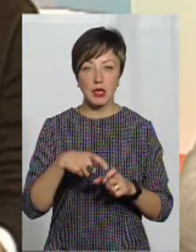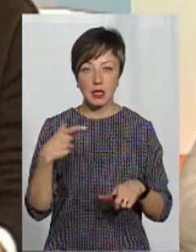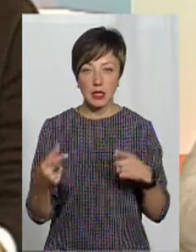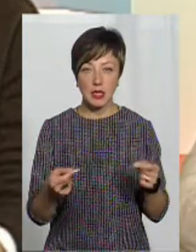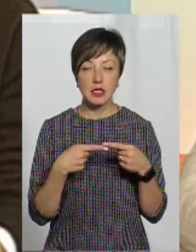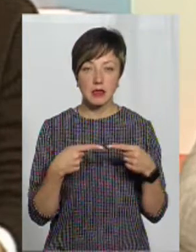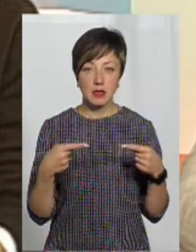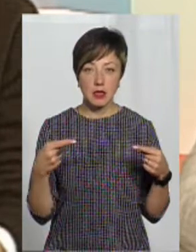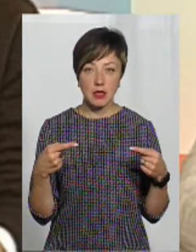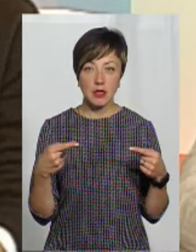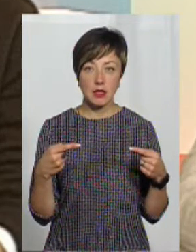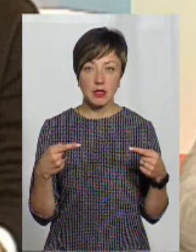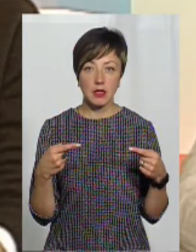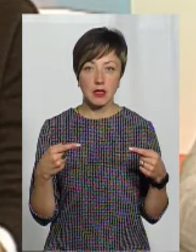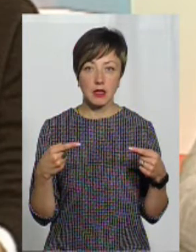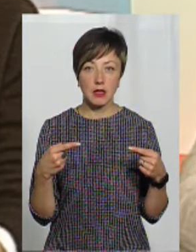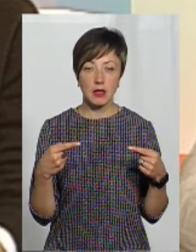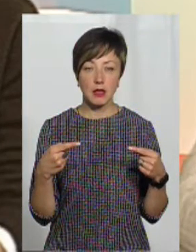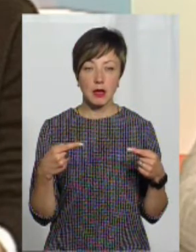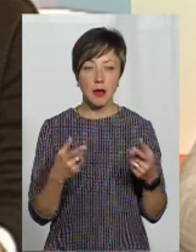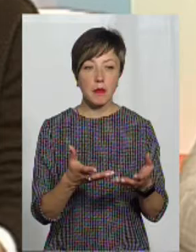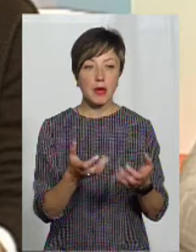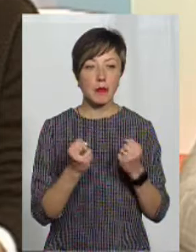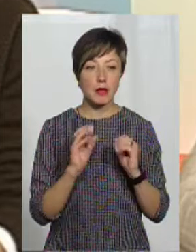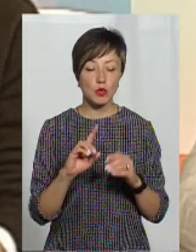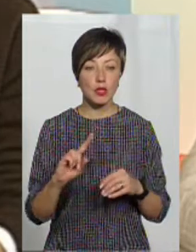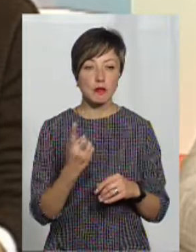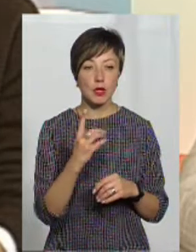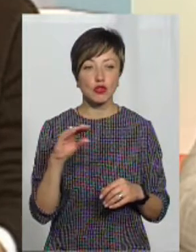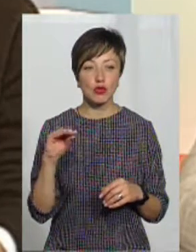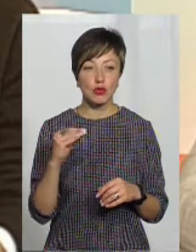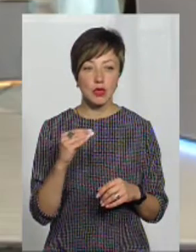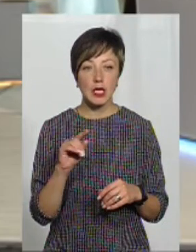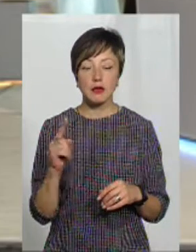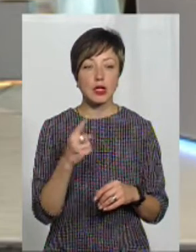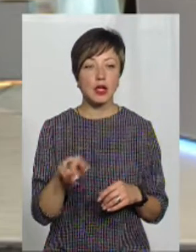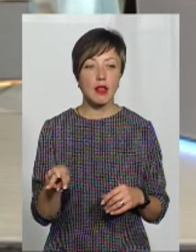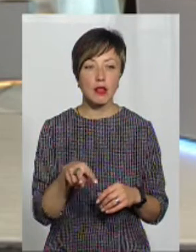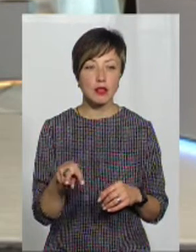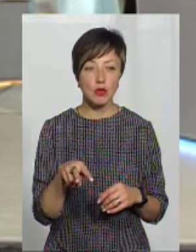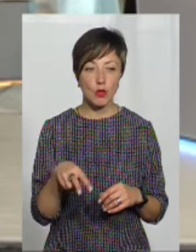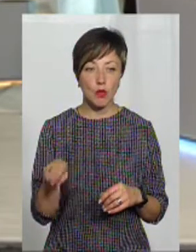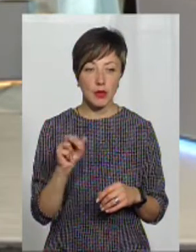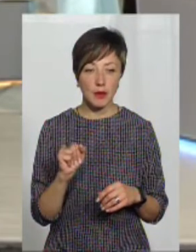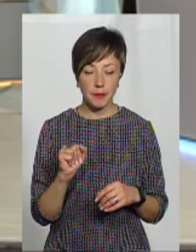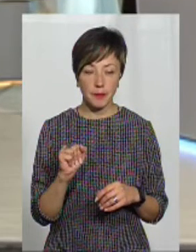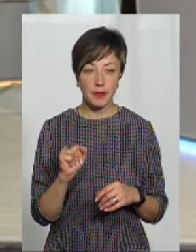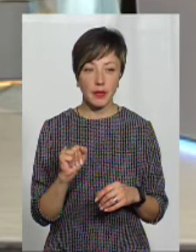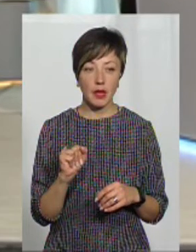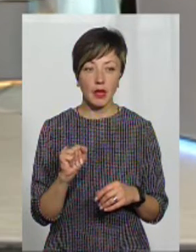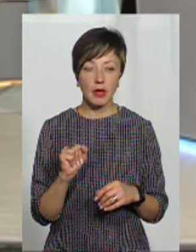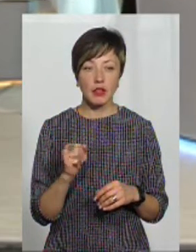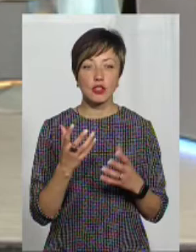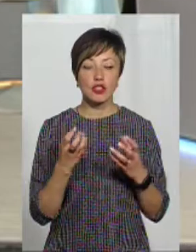листя, всяку траву, це все буде прийматися з 1 жовтня. З 1 листопада. Сьогодні уточнили, так, з 1 листопада